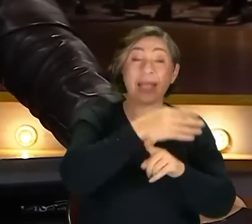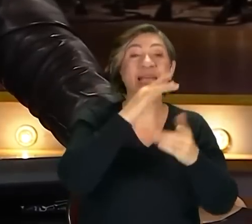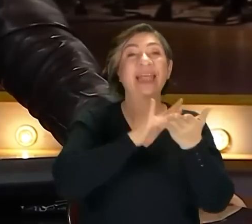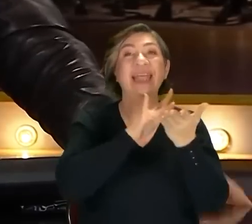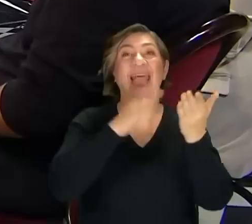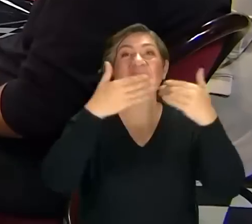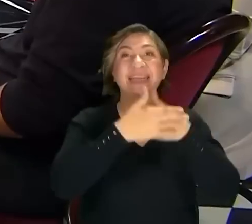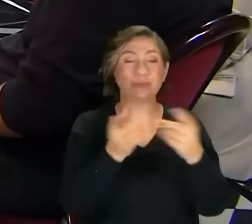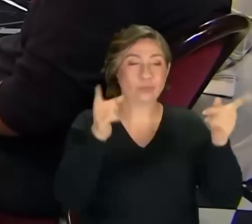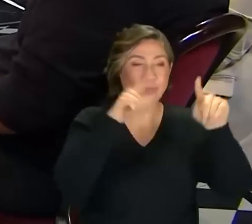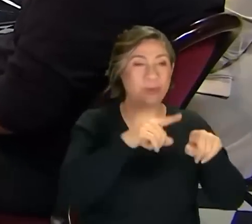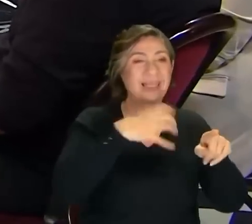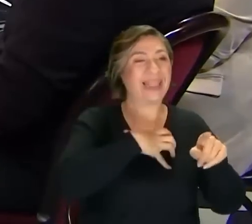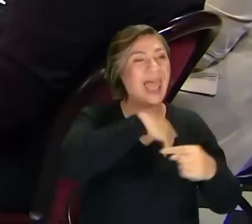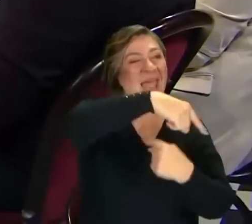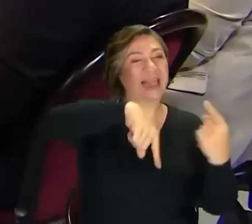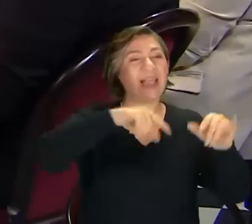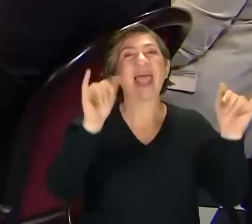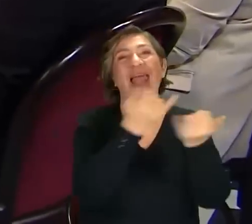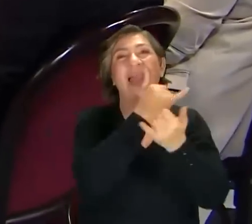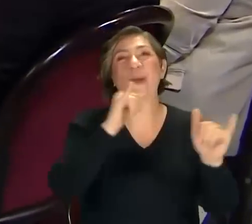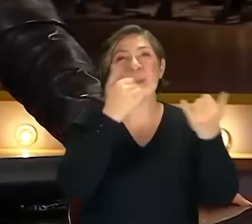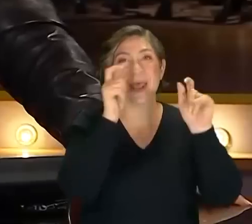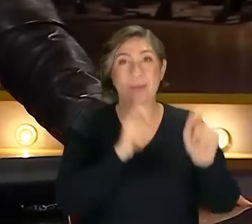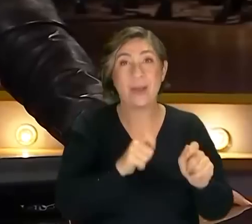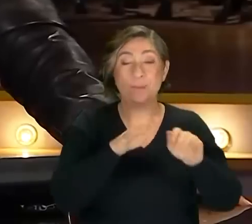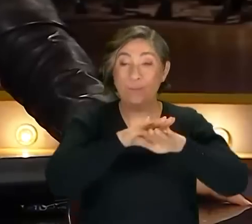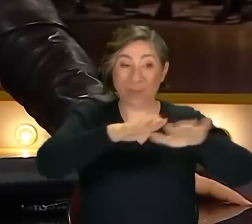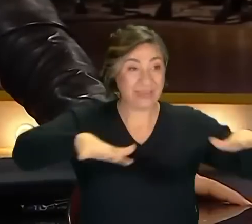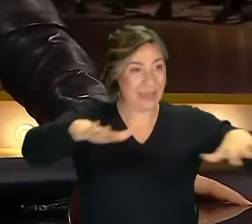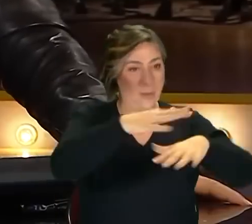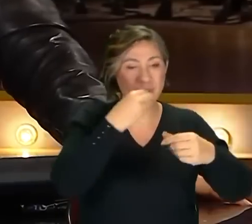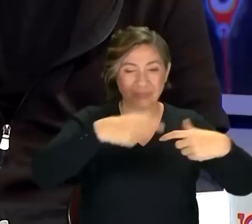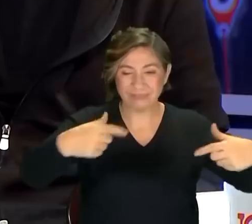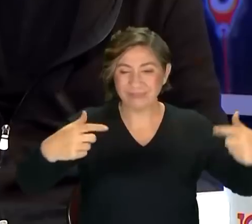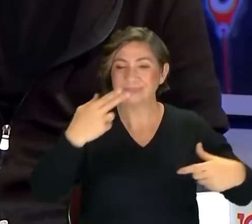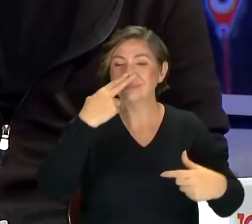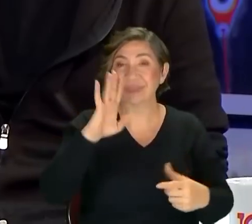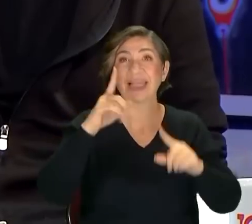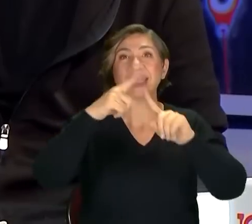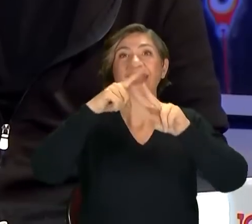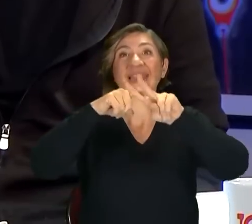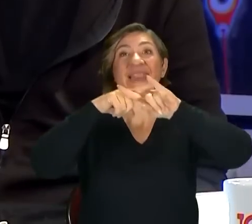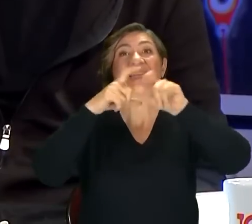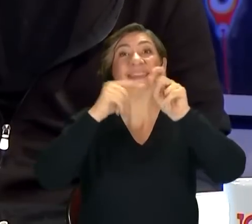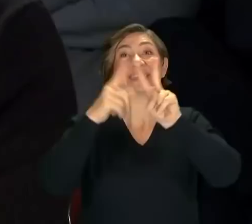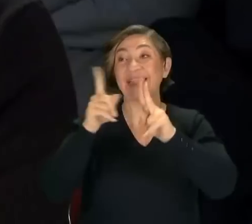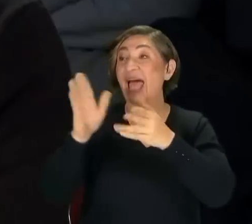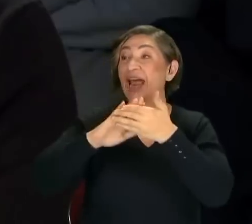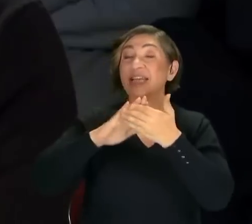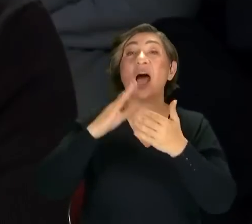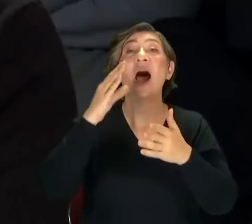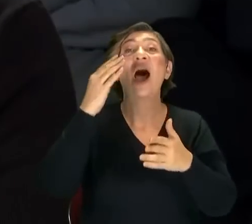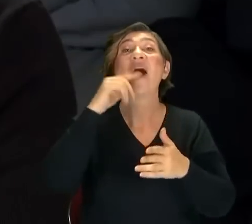kına gecesi buluşup kendi aralarında bir kutlama yapmaya karar verirler. Masadakiler mezeleri beğenmeyince Tahsin arkadaşlarına